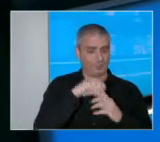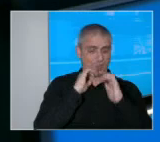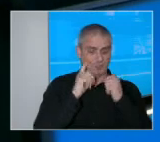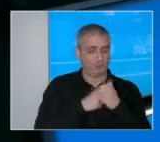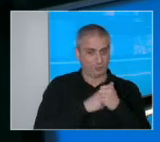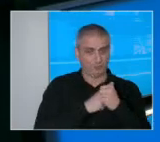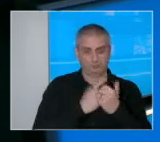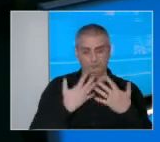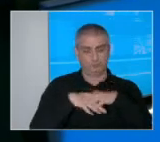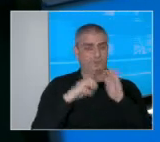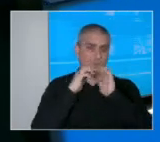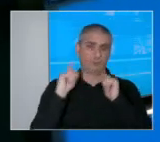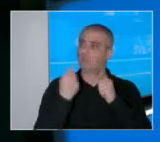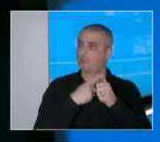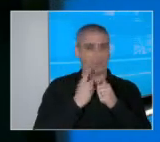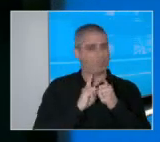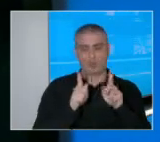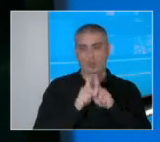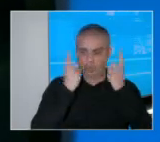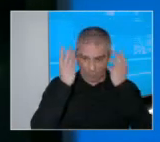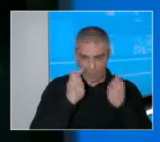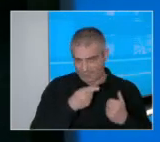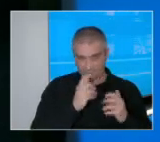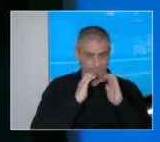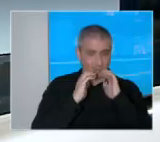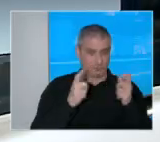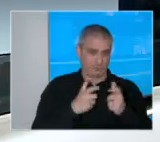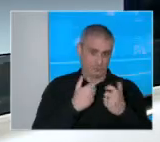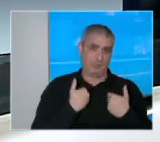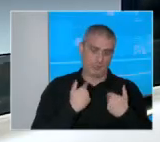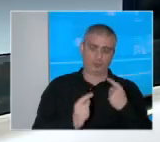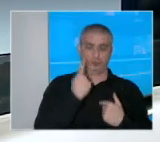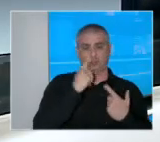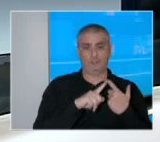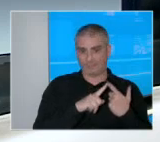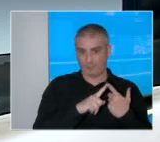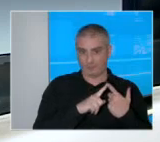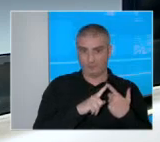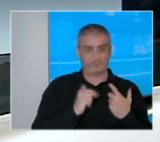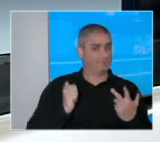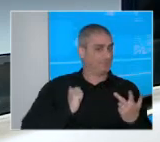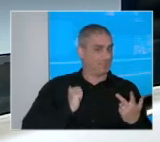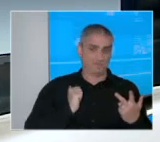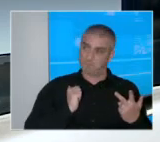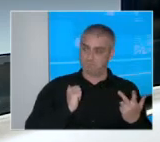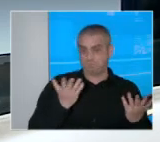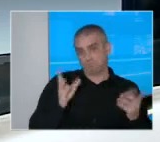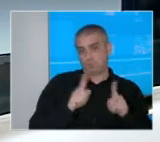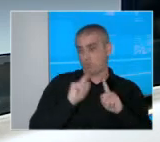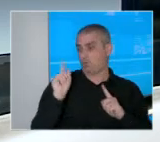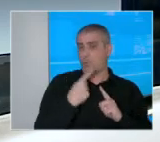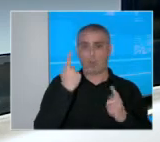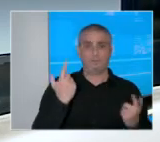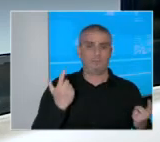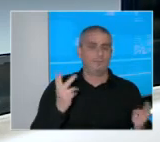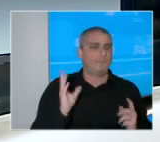בתקשורת, משתלבים בתקשורת הכללית, לא הולכים כמו החרדים לכלי תקשורת מגזרים, אנחנו יוצאי דופן. בצבא, אתם חלק מכולם. הציונות